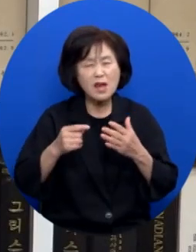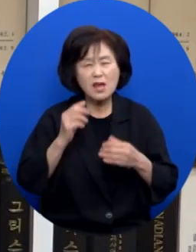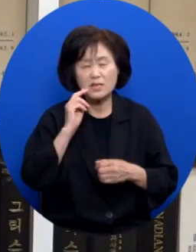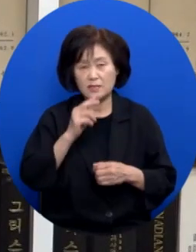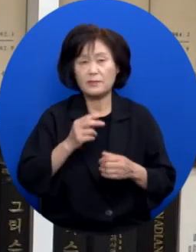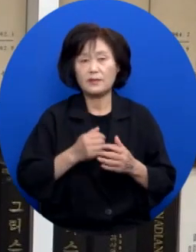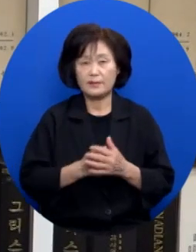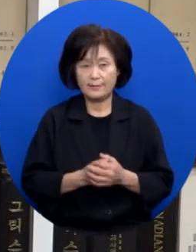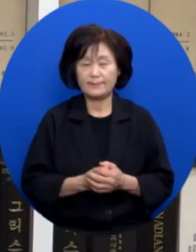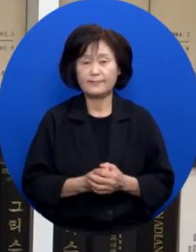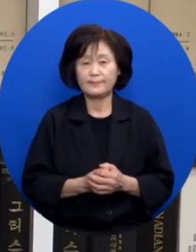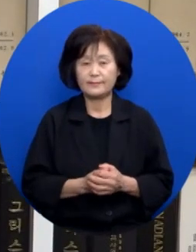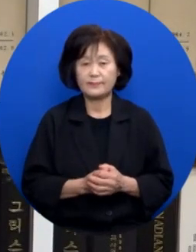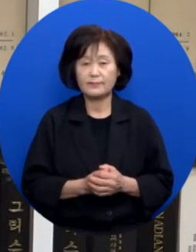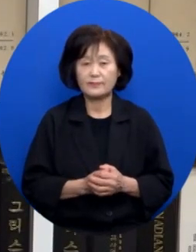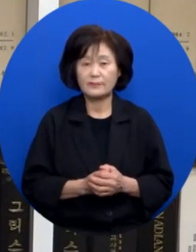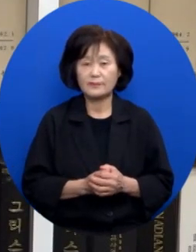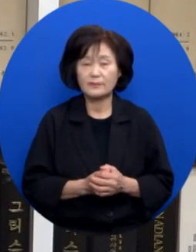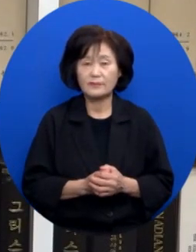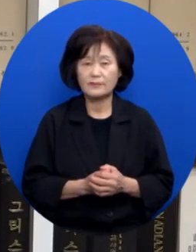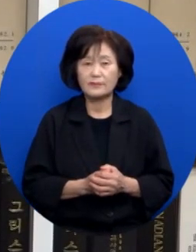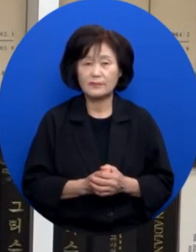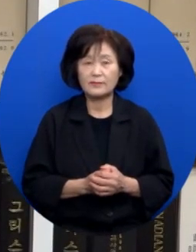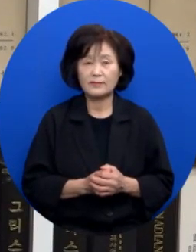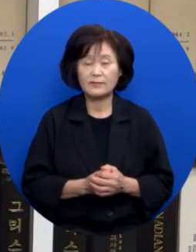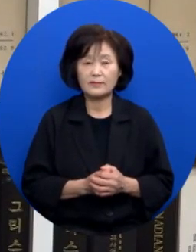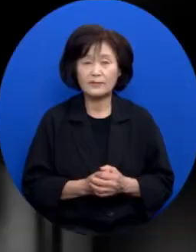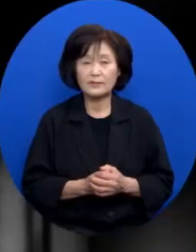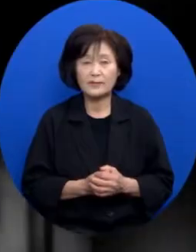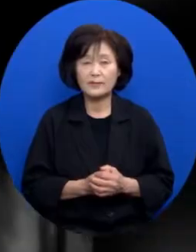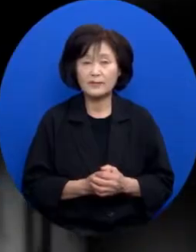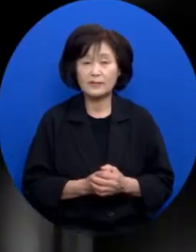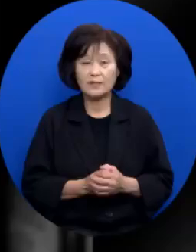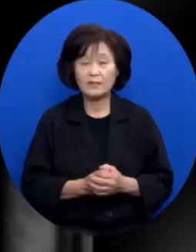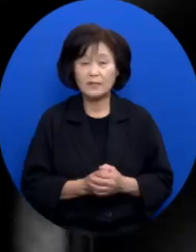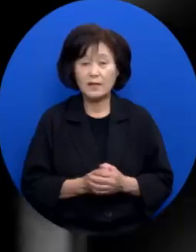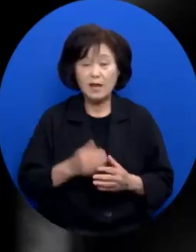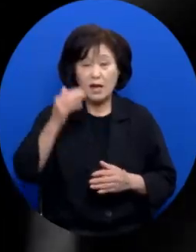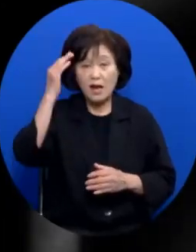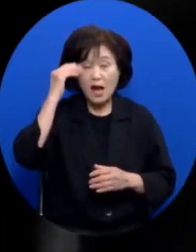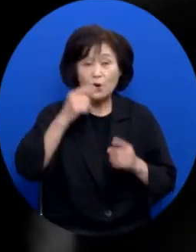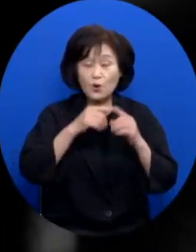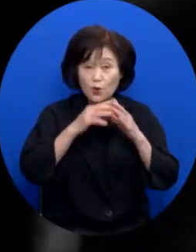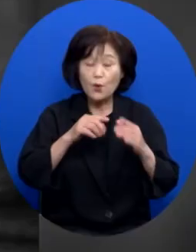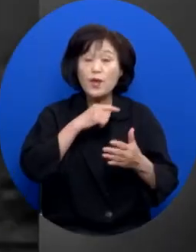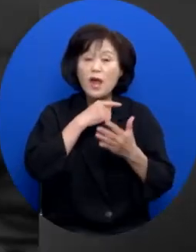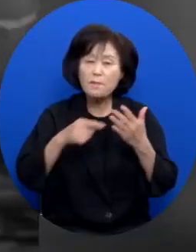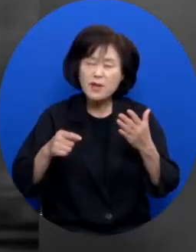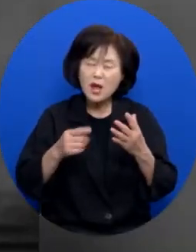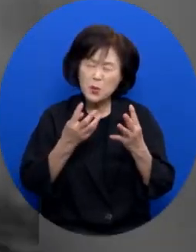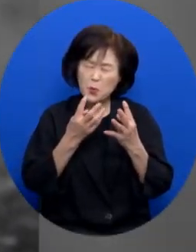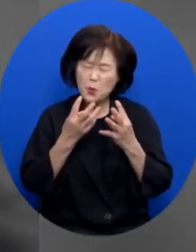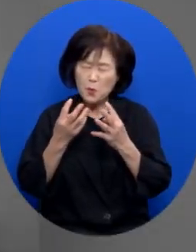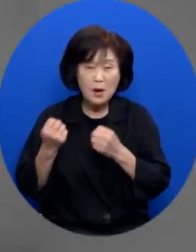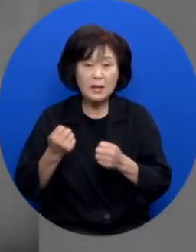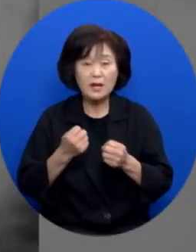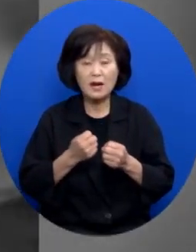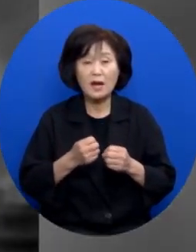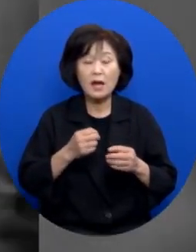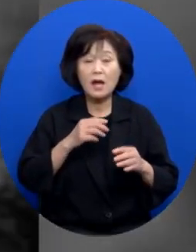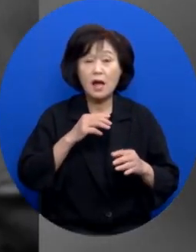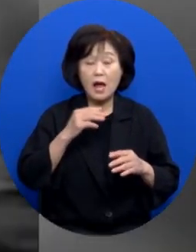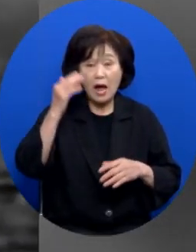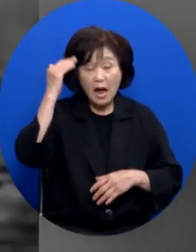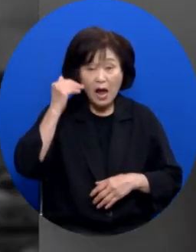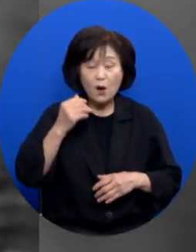미친 상처는 너무 깊고 짙었습니다 한국 교회 피해 또한 심각했습니다 남한